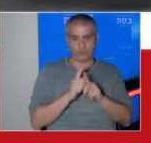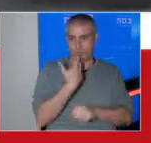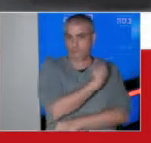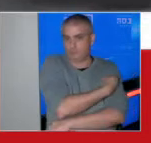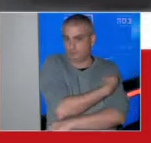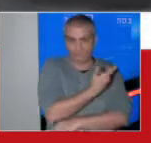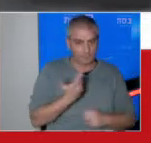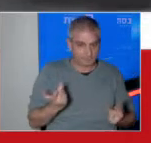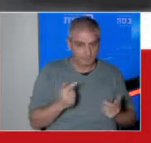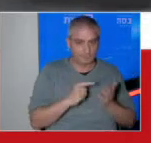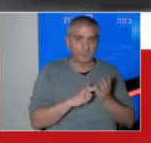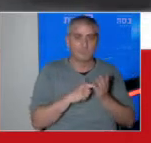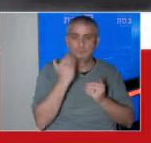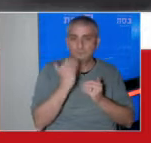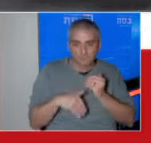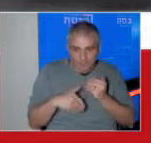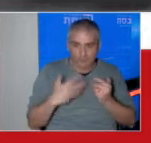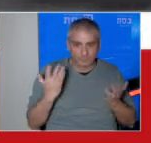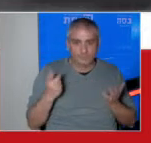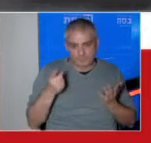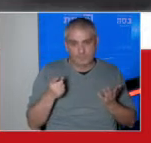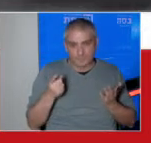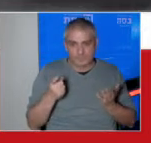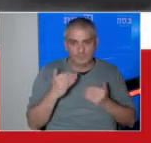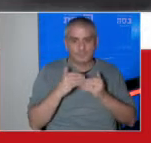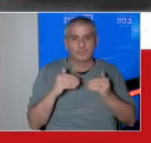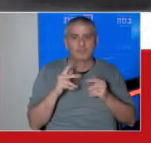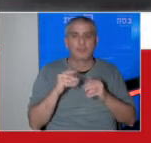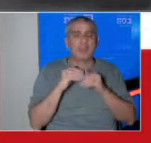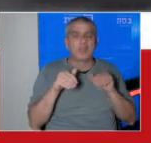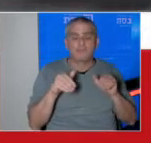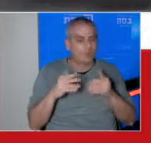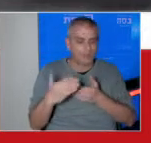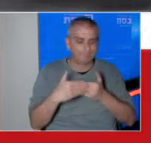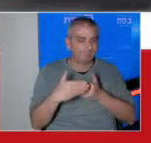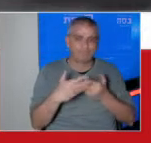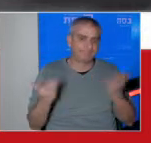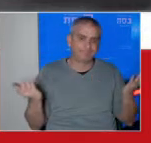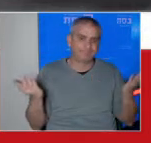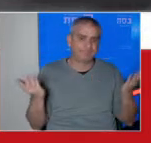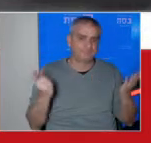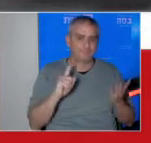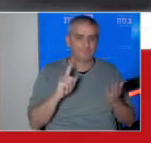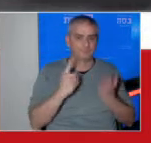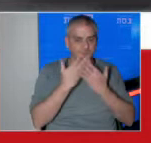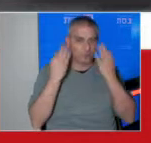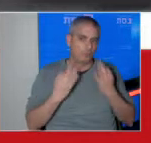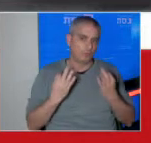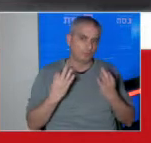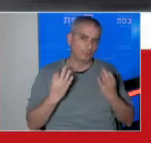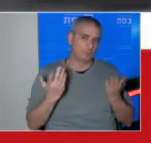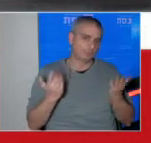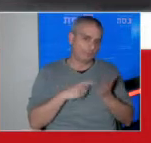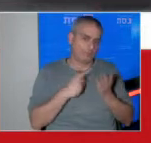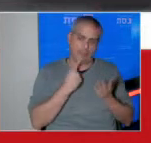החיסון. לכן, כן. בסופו של דבר, זה הקו הוא, ההגבלה היא היא לא מחודדת מדי, כי זה לא